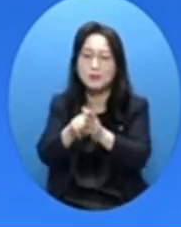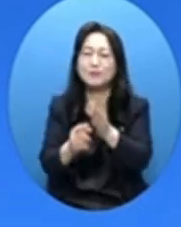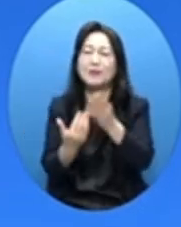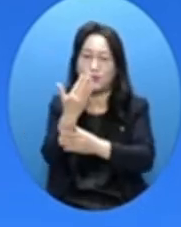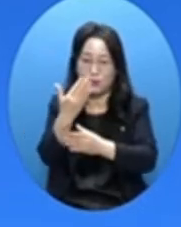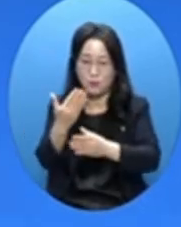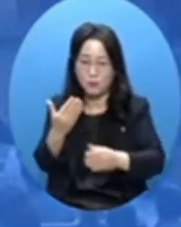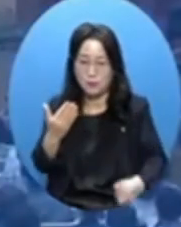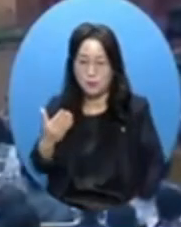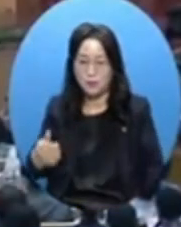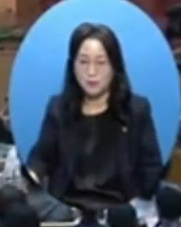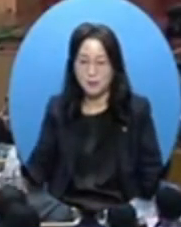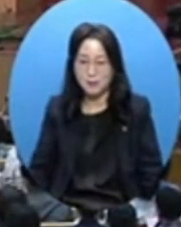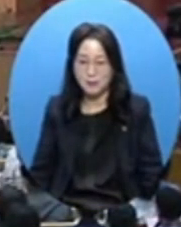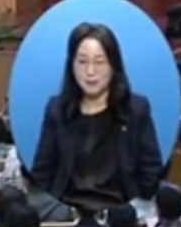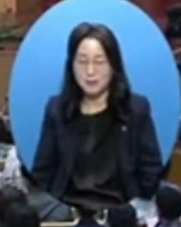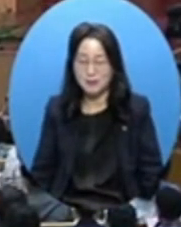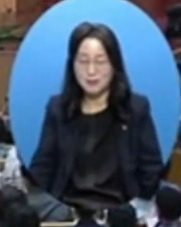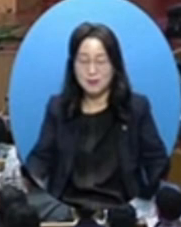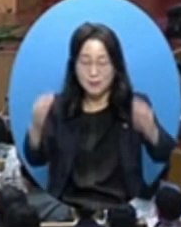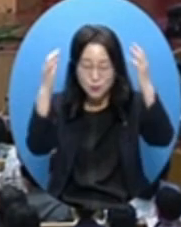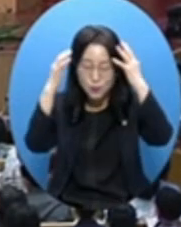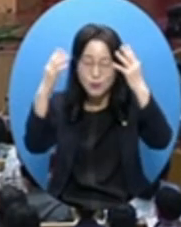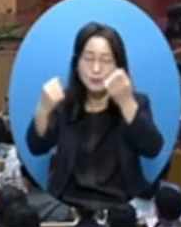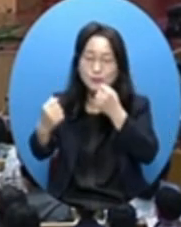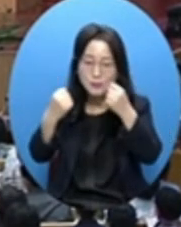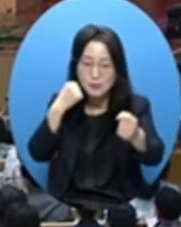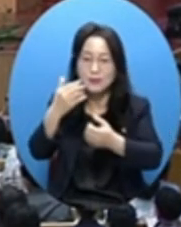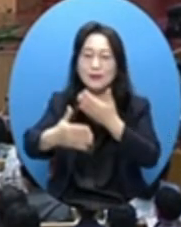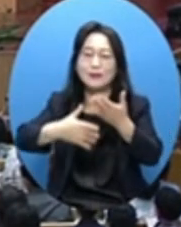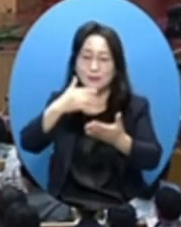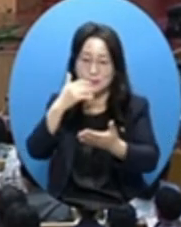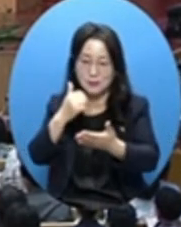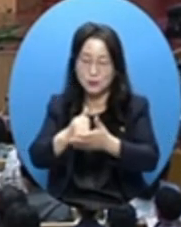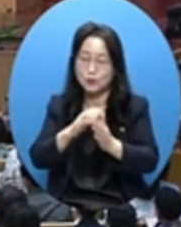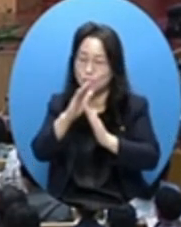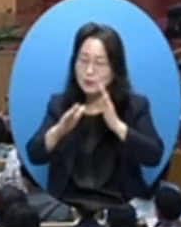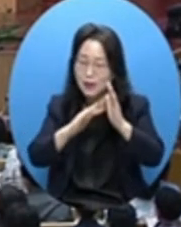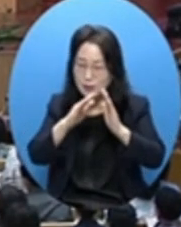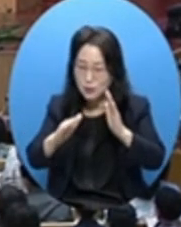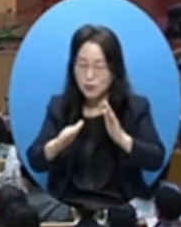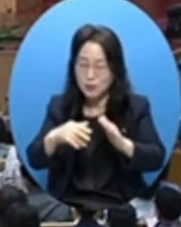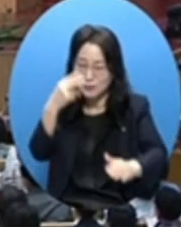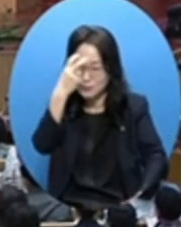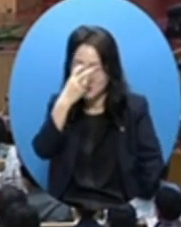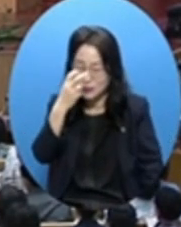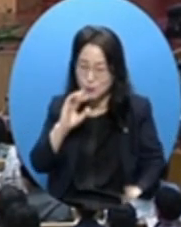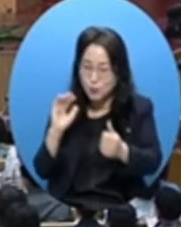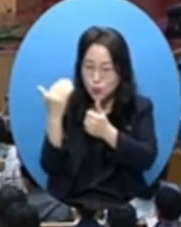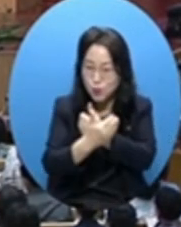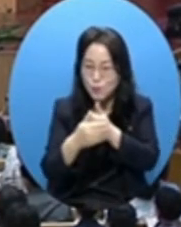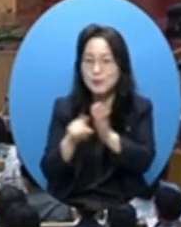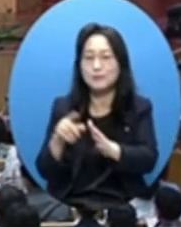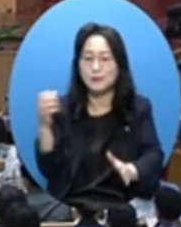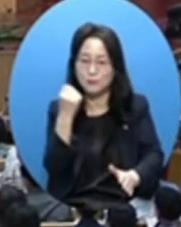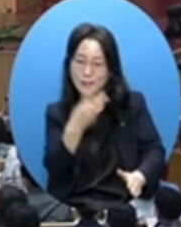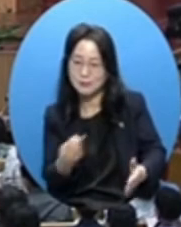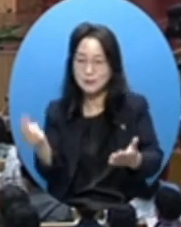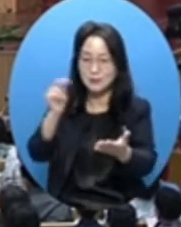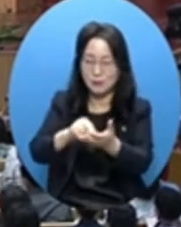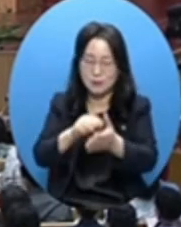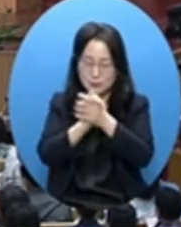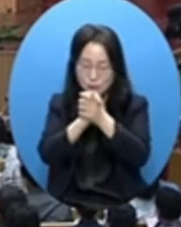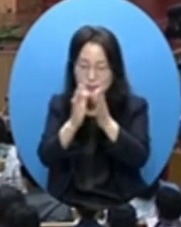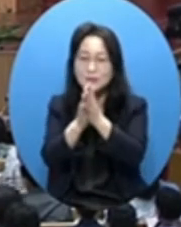그래서 고난 가운데서도 하나님께선 우리 가정을 지키고 봐야 된다고 하는 믿음으로 다시 일어나서 기도 하기